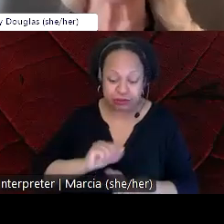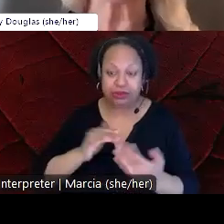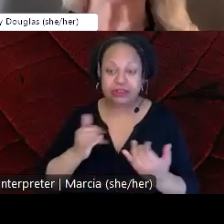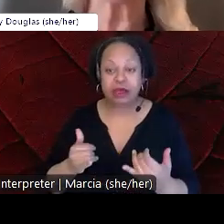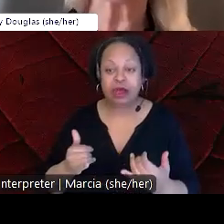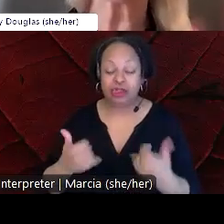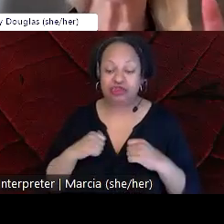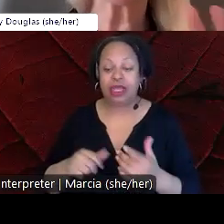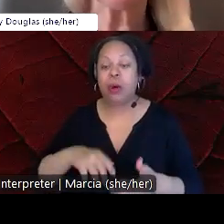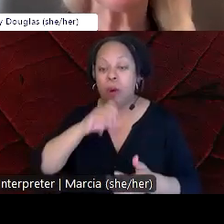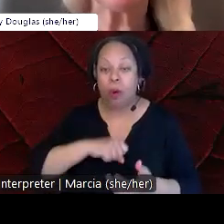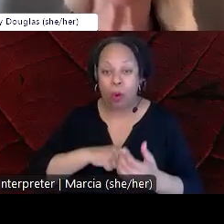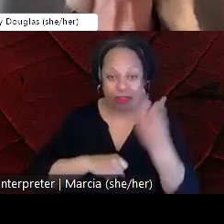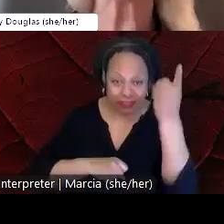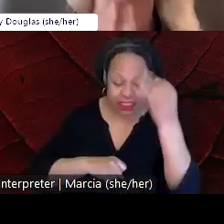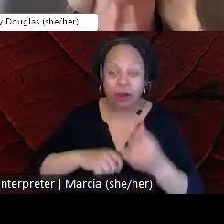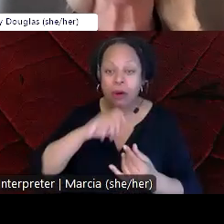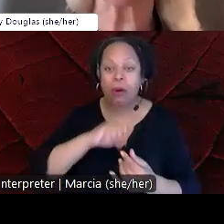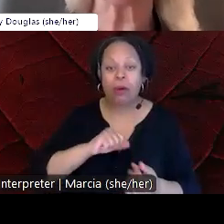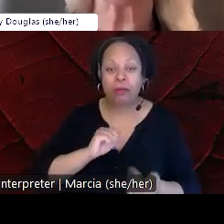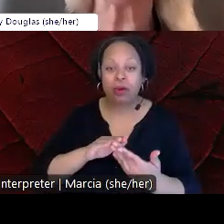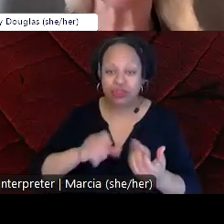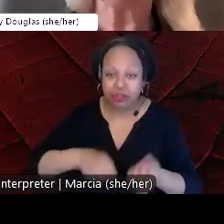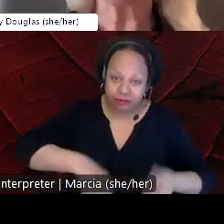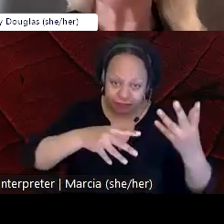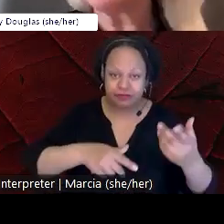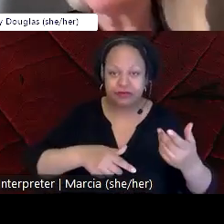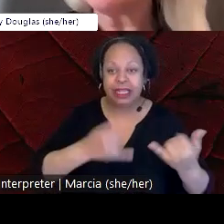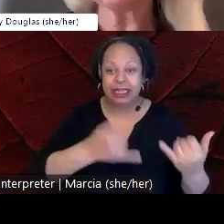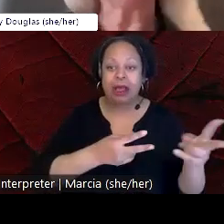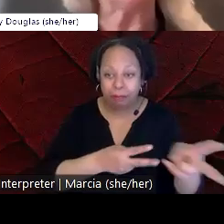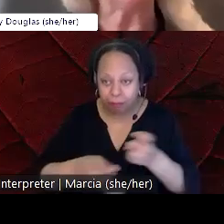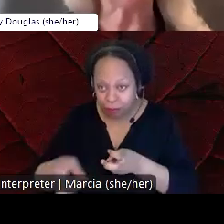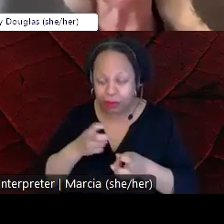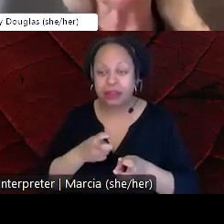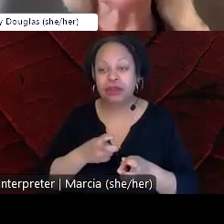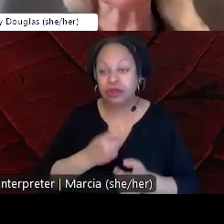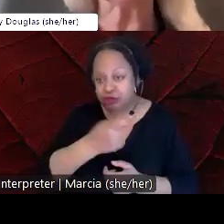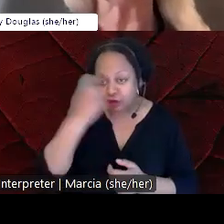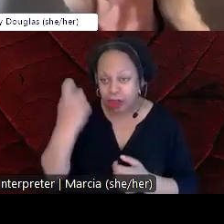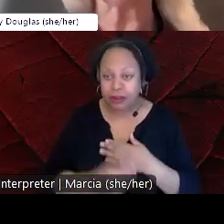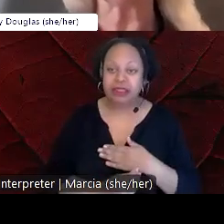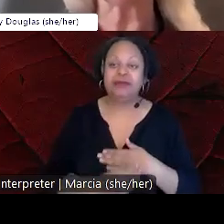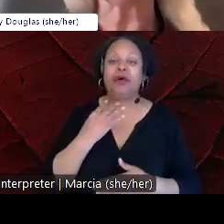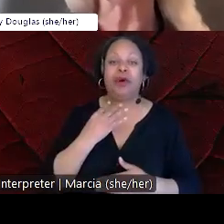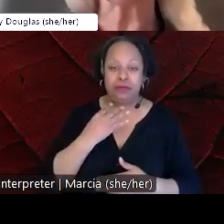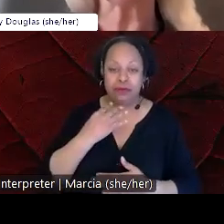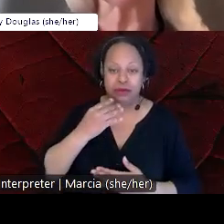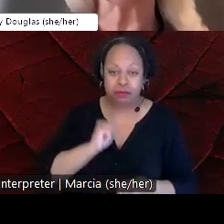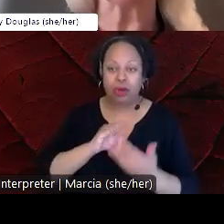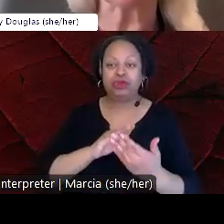nous poussons tous pour avoir des approches informées tenant compte de la violence, des